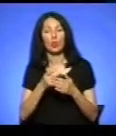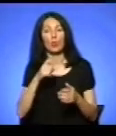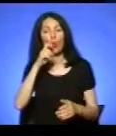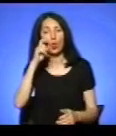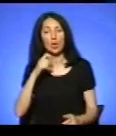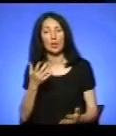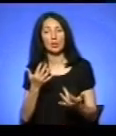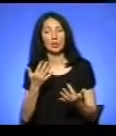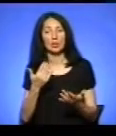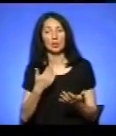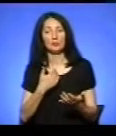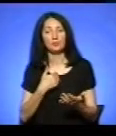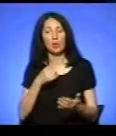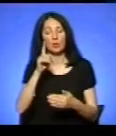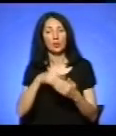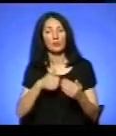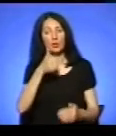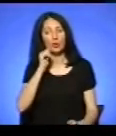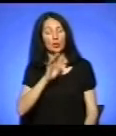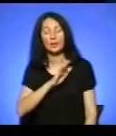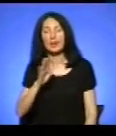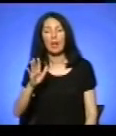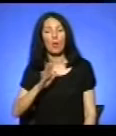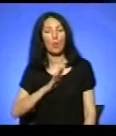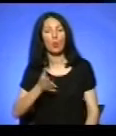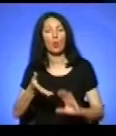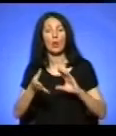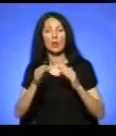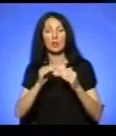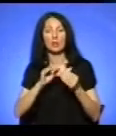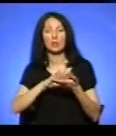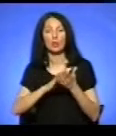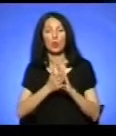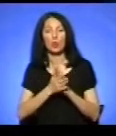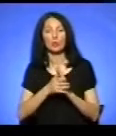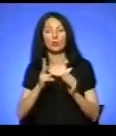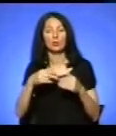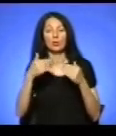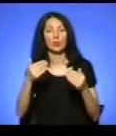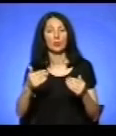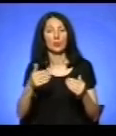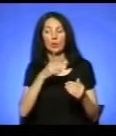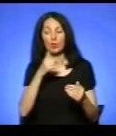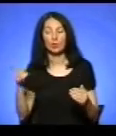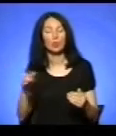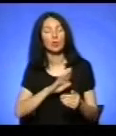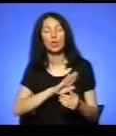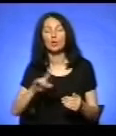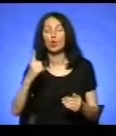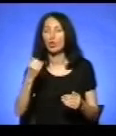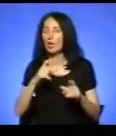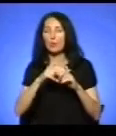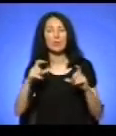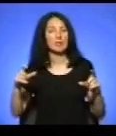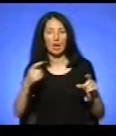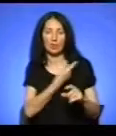наскільки станом на вчора, ще не було укладено угод в другій хвилі ні з одним закладом. Тобто по Україні ще жодний